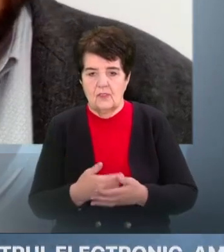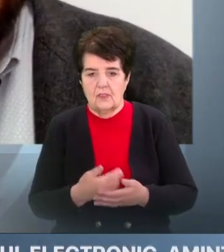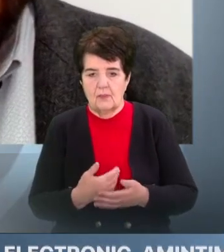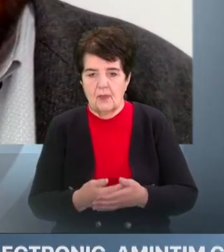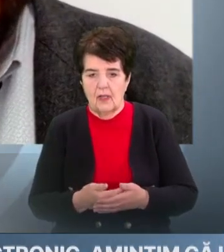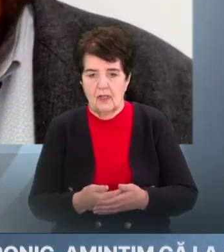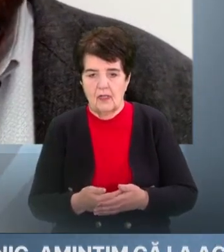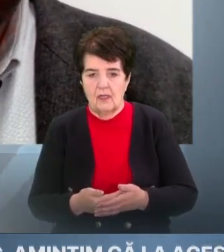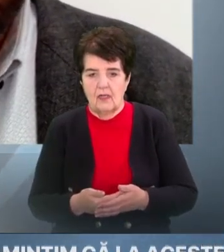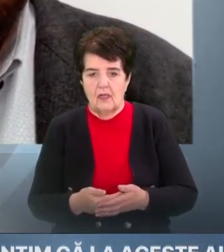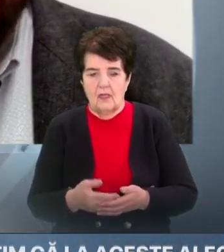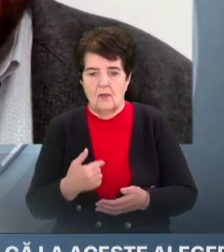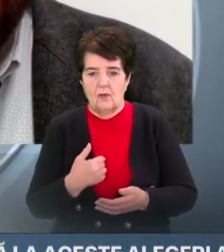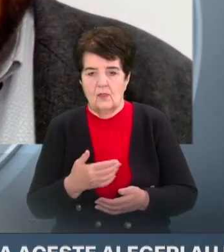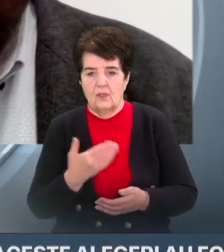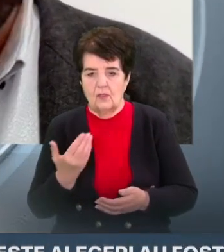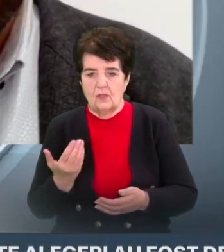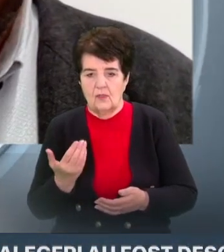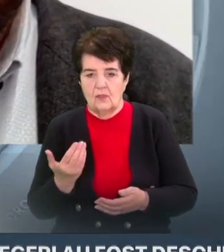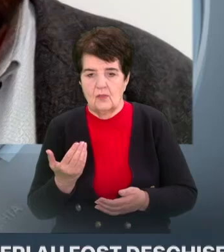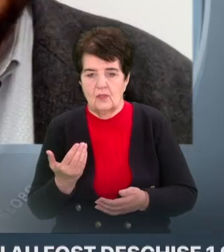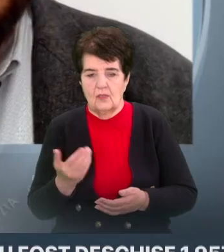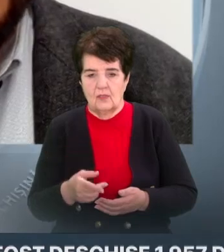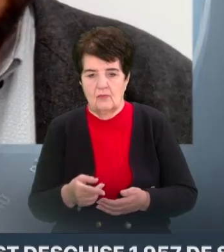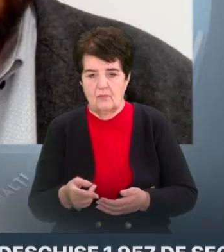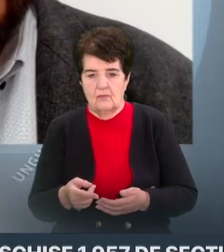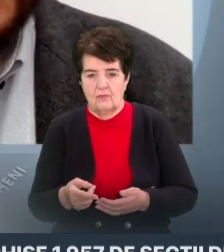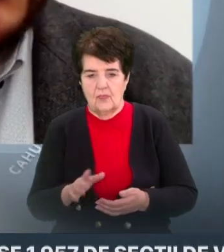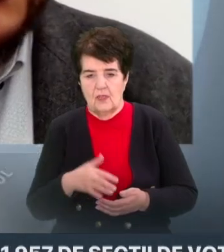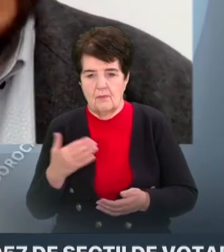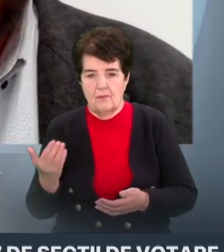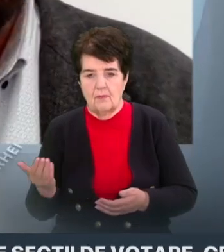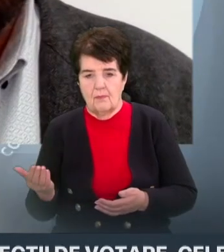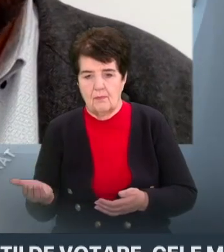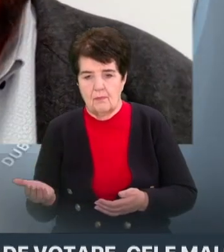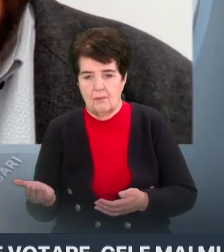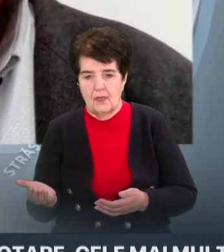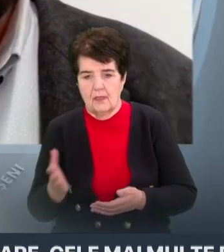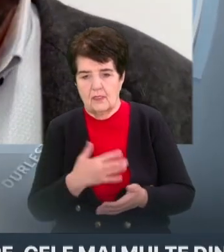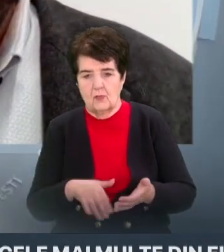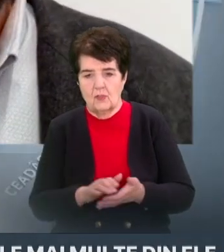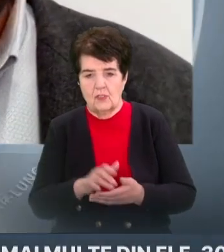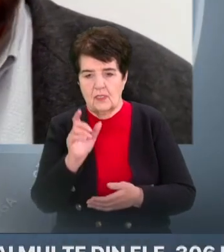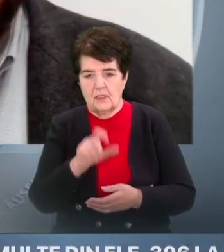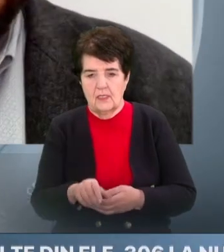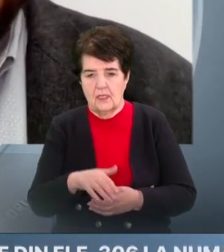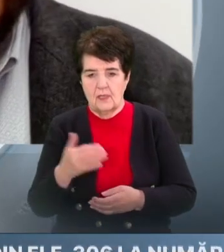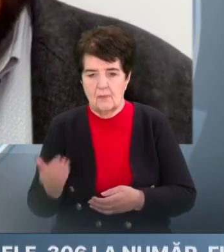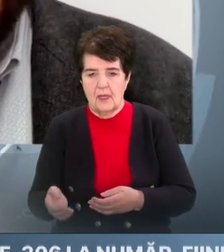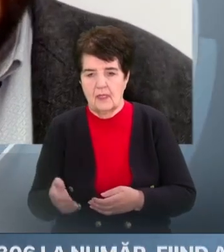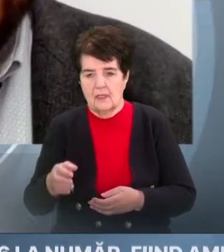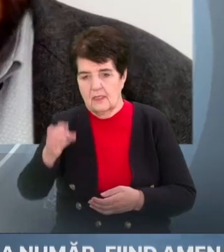necesitatea unei noi strategii de comunicare din partea autorităților, din partea societății civile, din partea